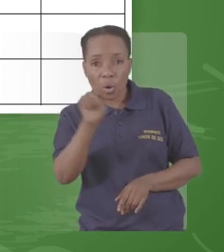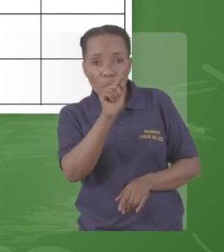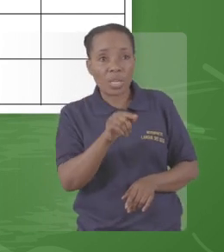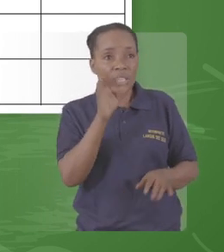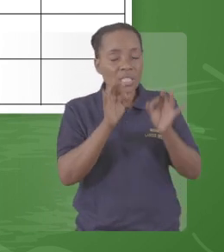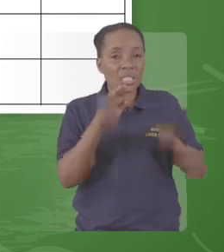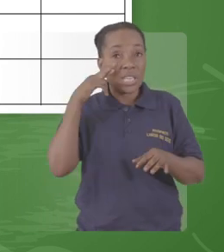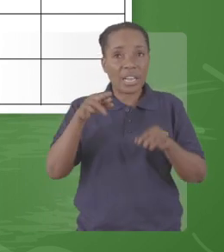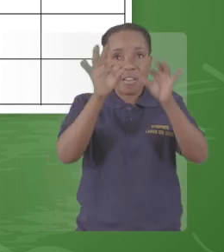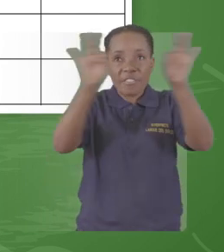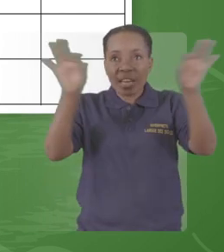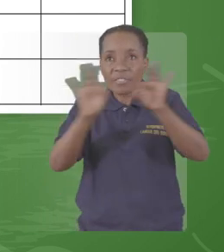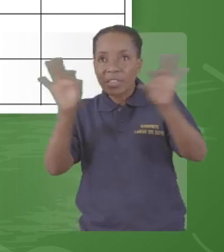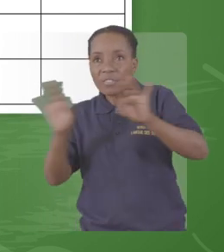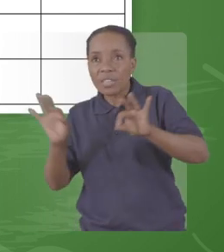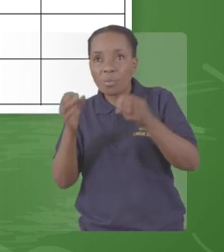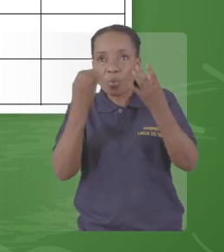fausse.